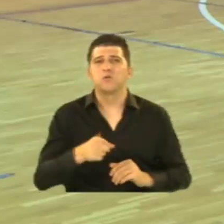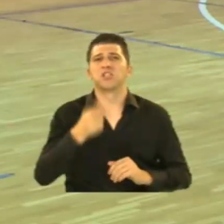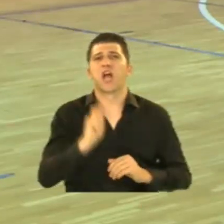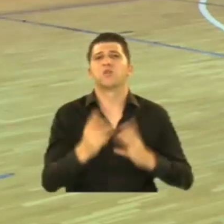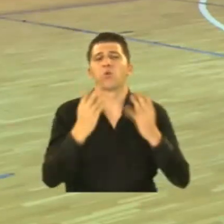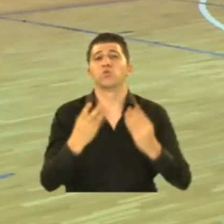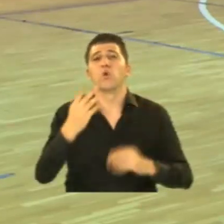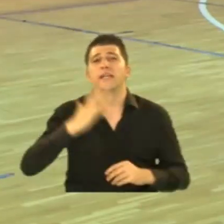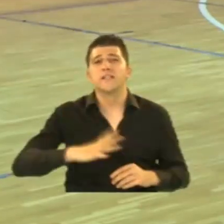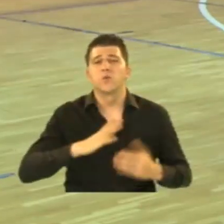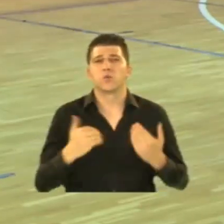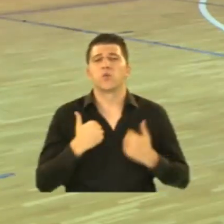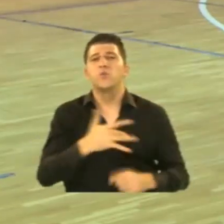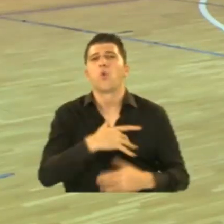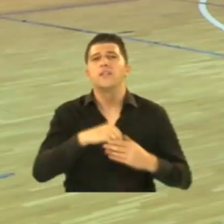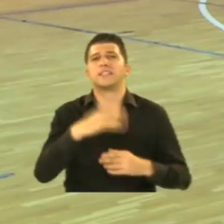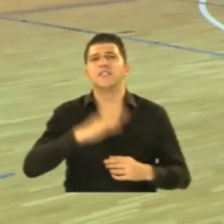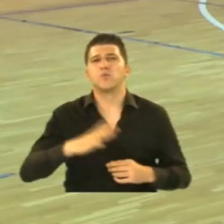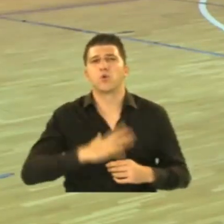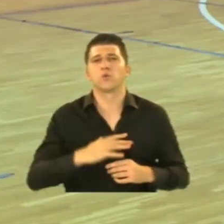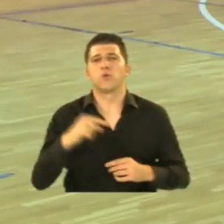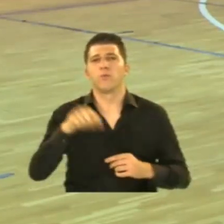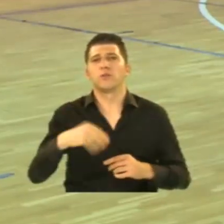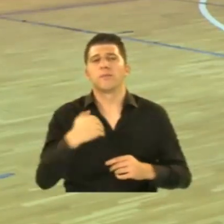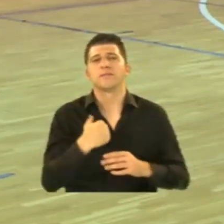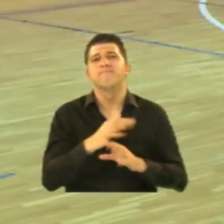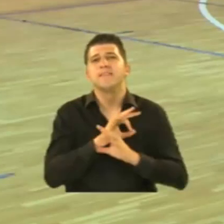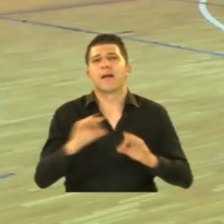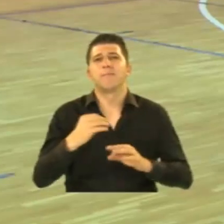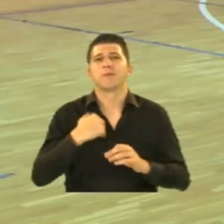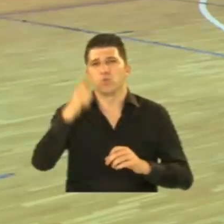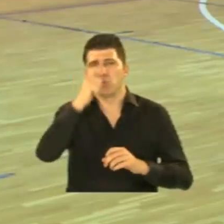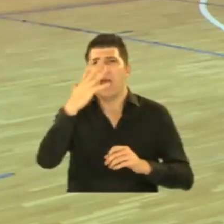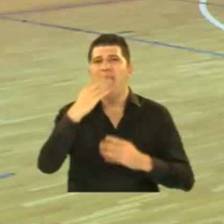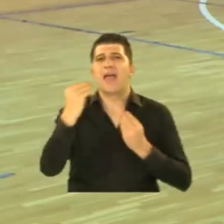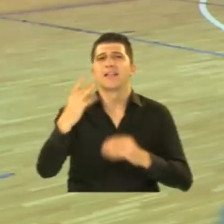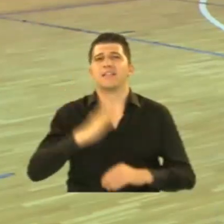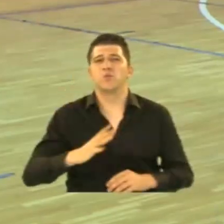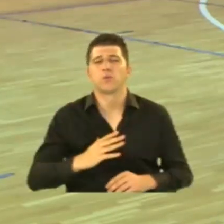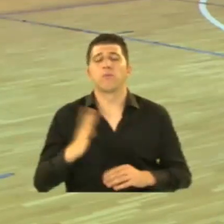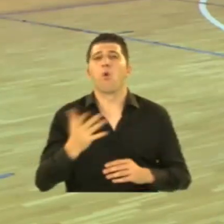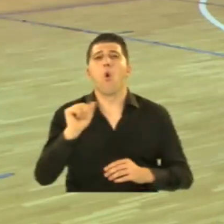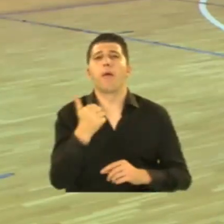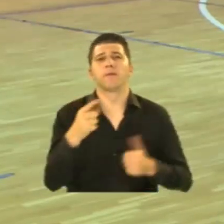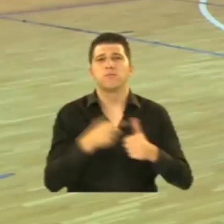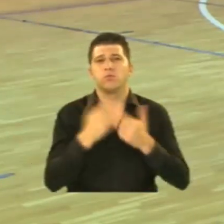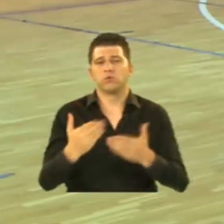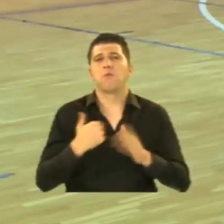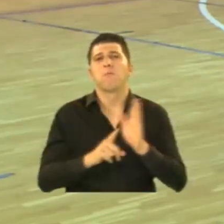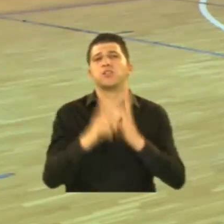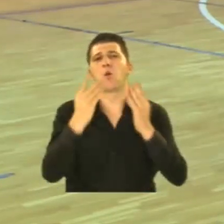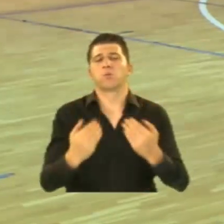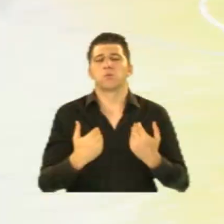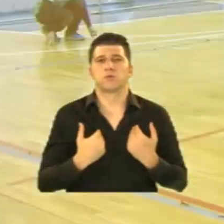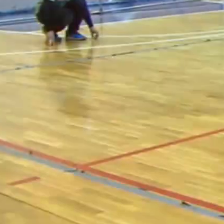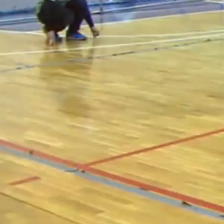bu gerçekleşti. Çok da istiyorduk. Gönülden istiyorduk. Bayramımızı dalgalandırmak istiyorduk. En başta bu önemliydi zaten. Bunu da